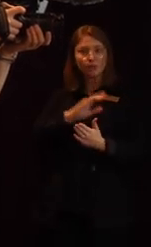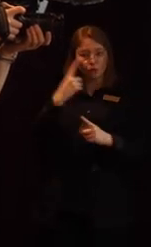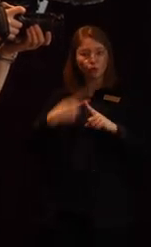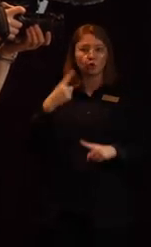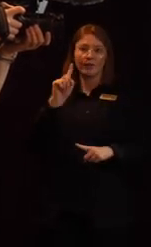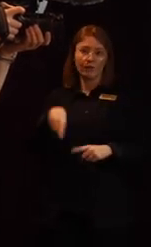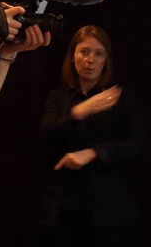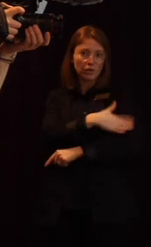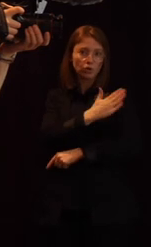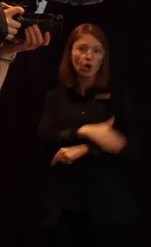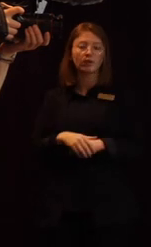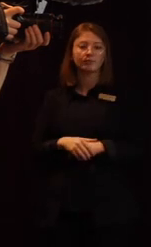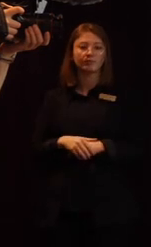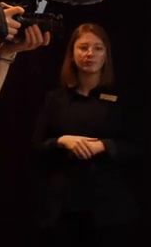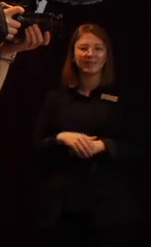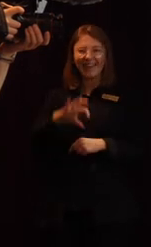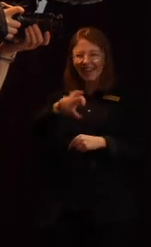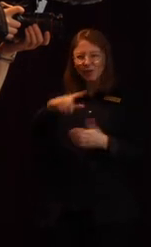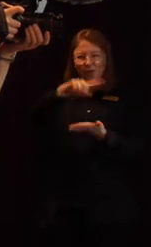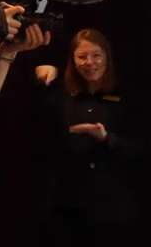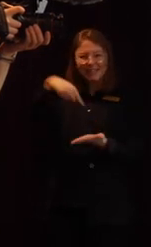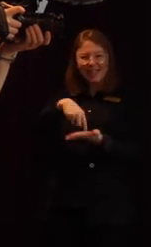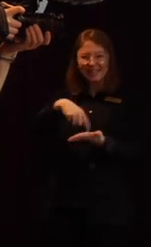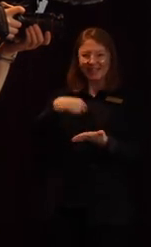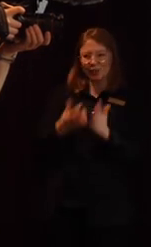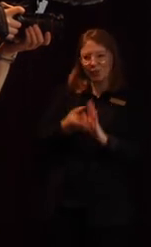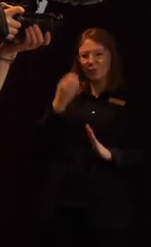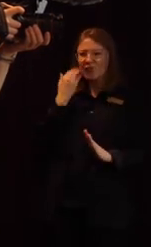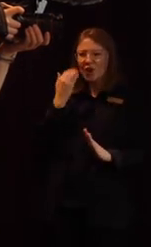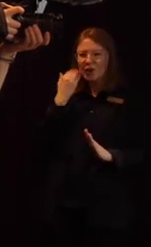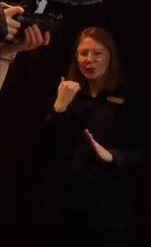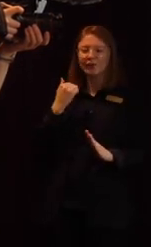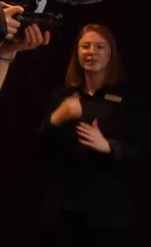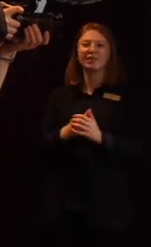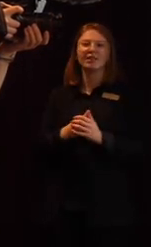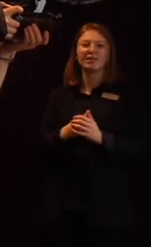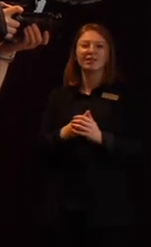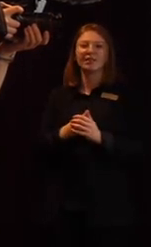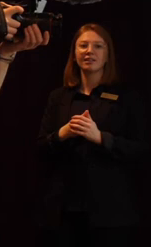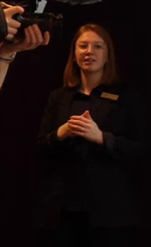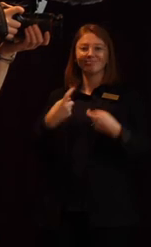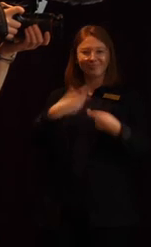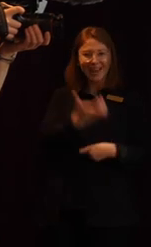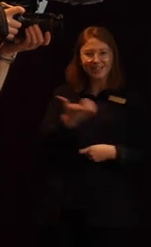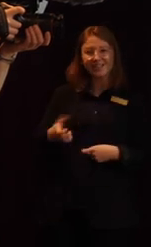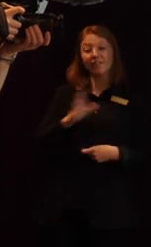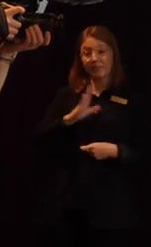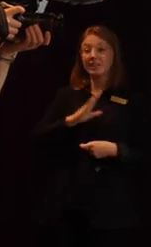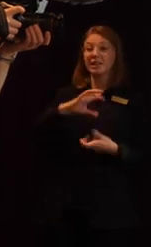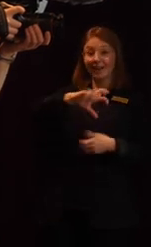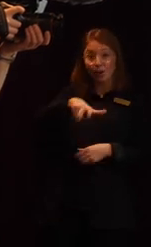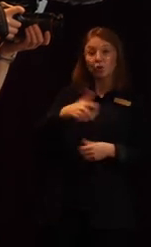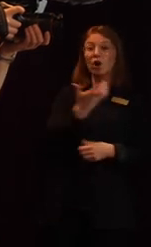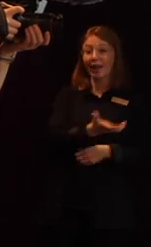Och de här regionala centren, om man bara får vika ut någon minut, så på cancervården finns något som heter regionala cancercenter, och vi har verkligen